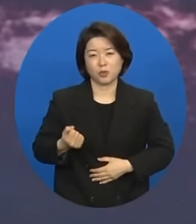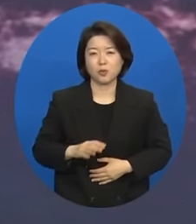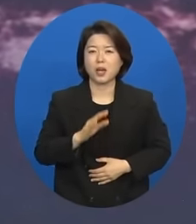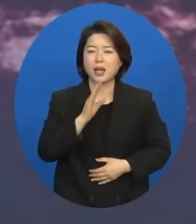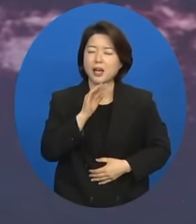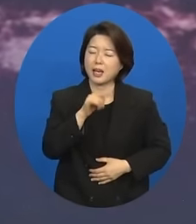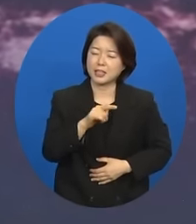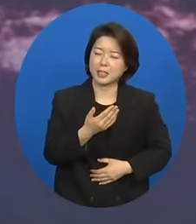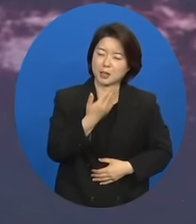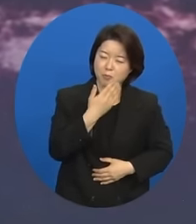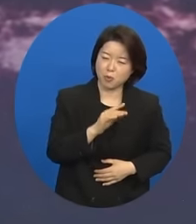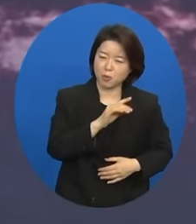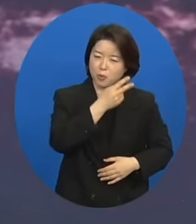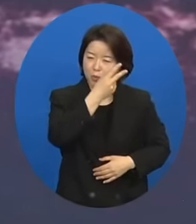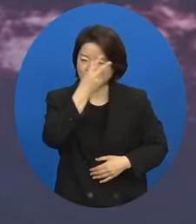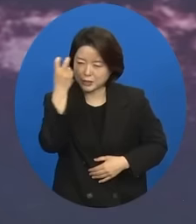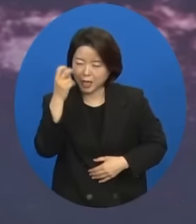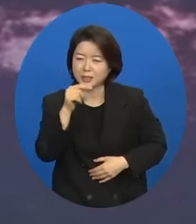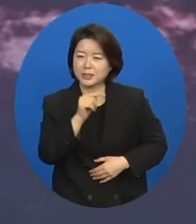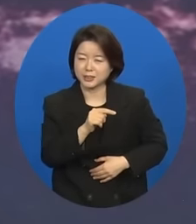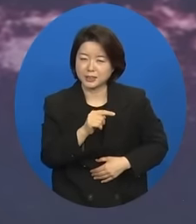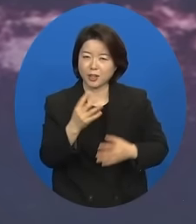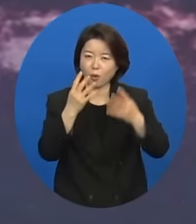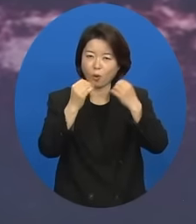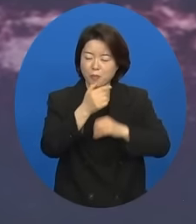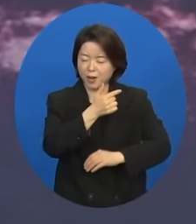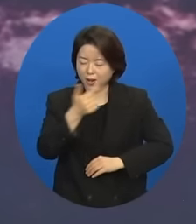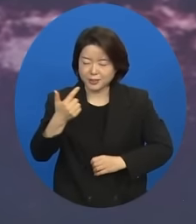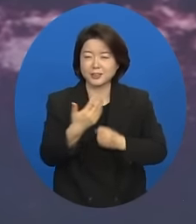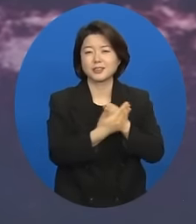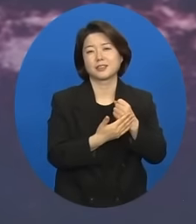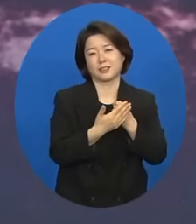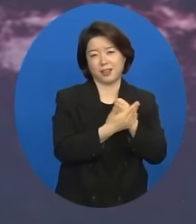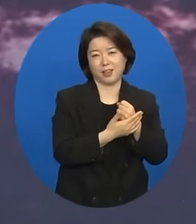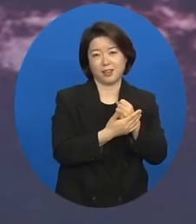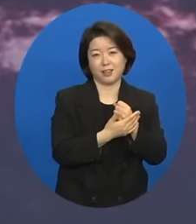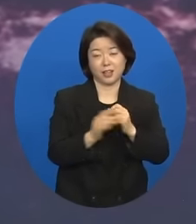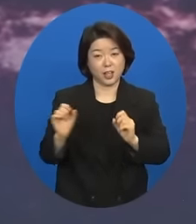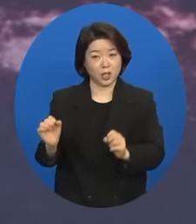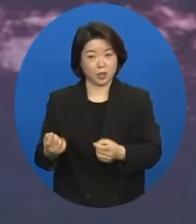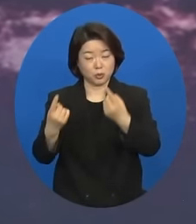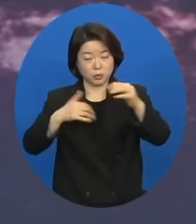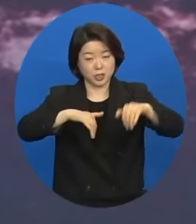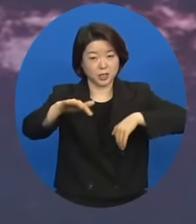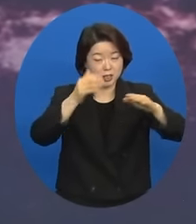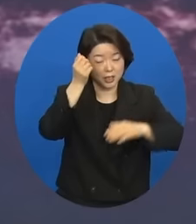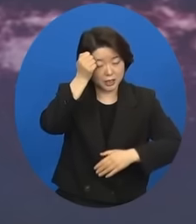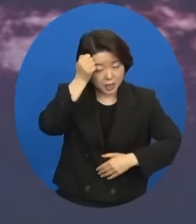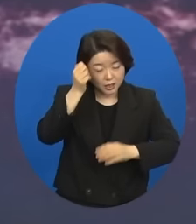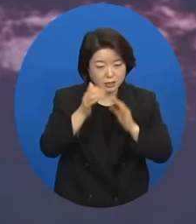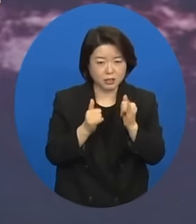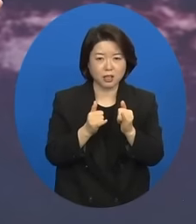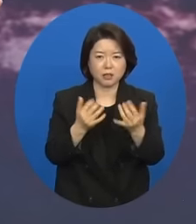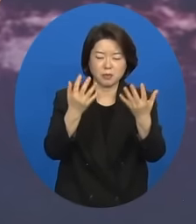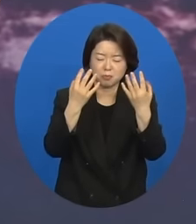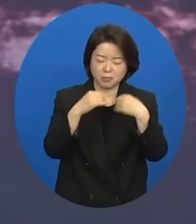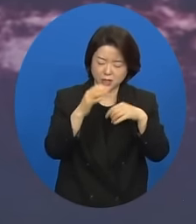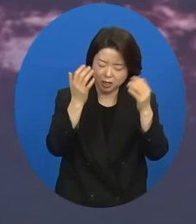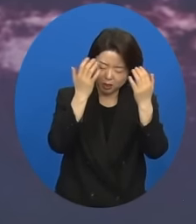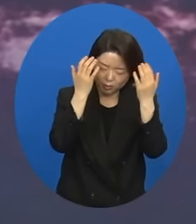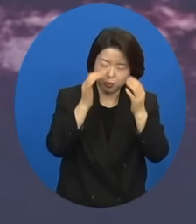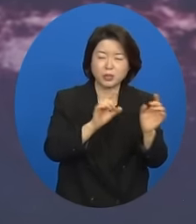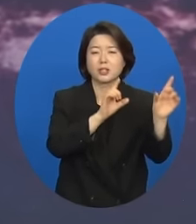먹고 자는 것이 얼마나 큰 은혜인가 동시에 노숙하는 분들이 얼마나 고된 삶을